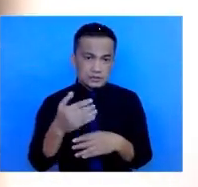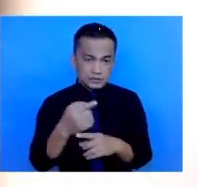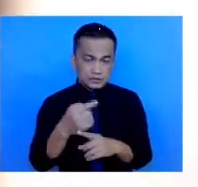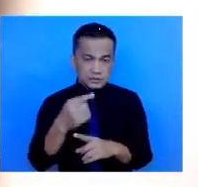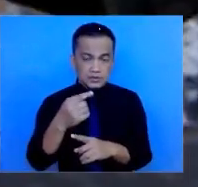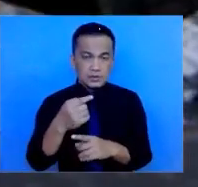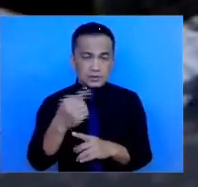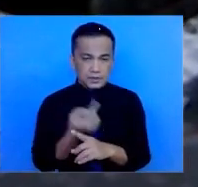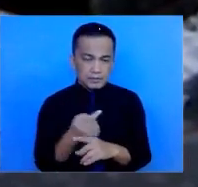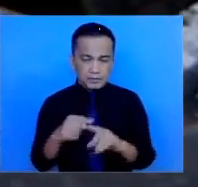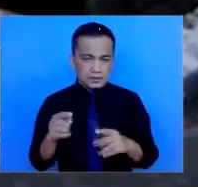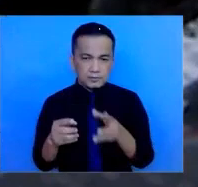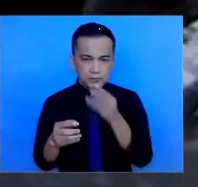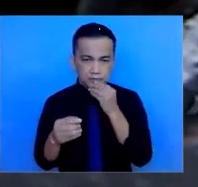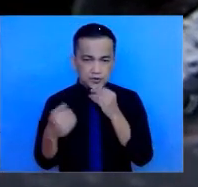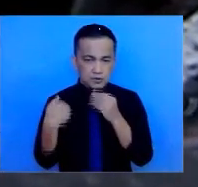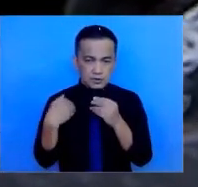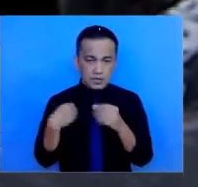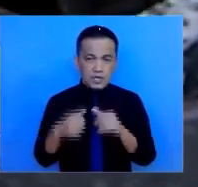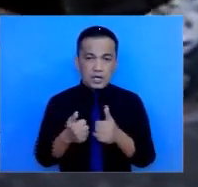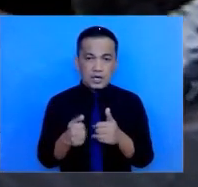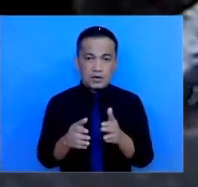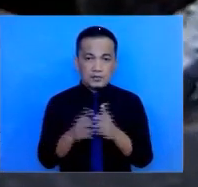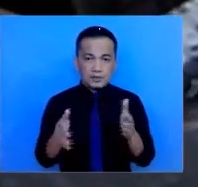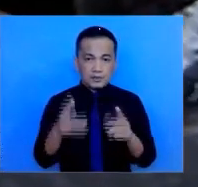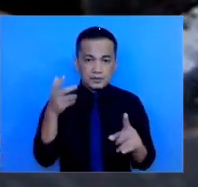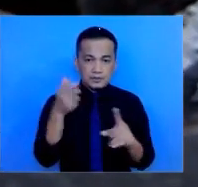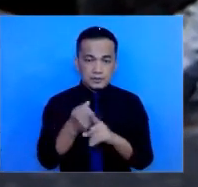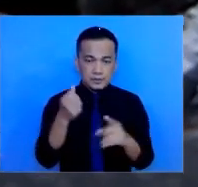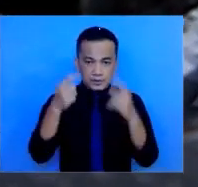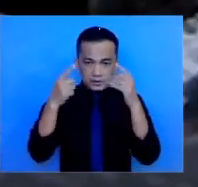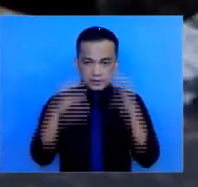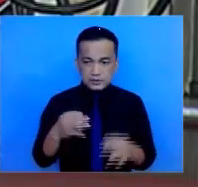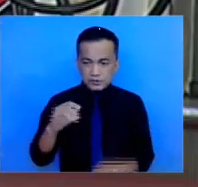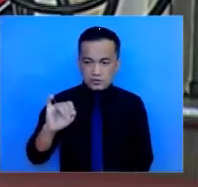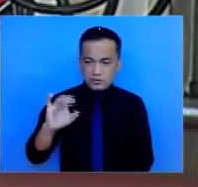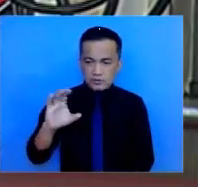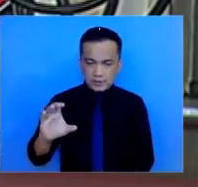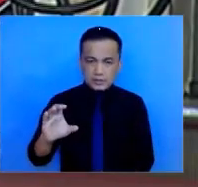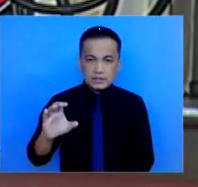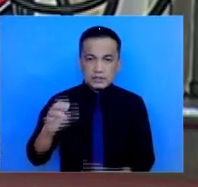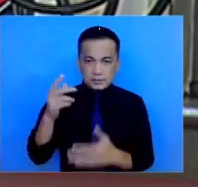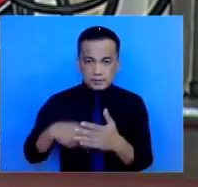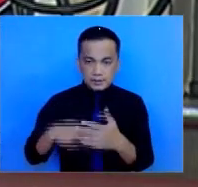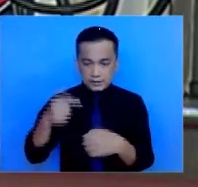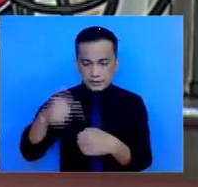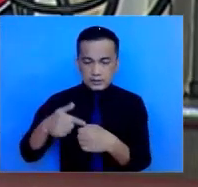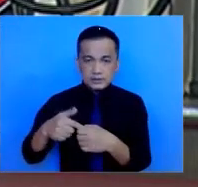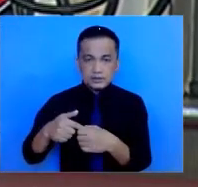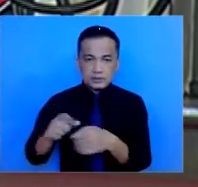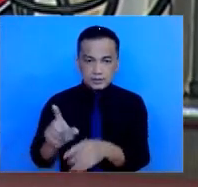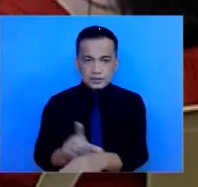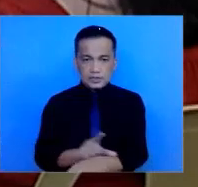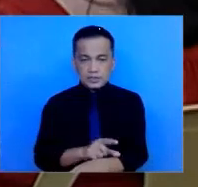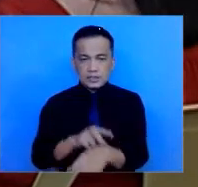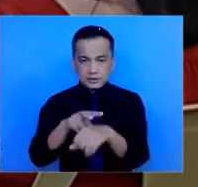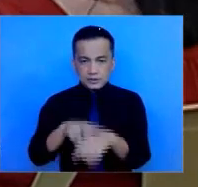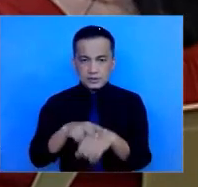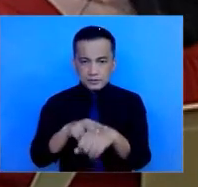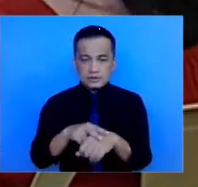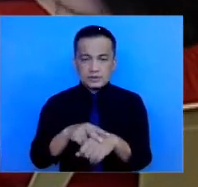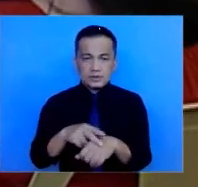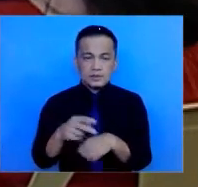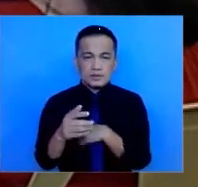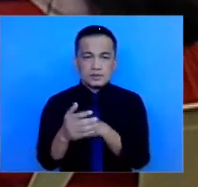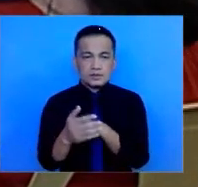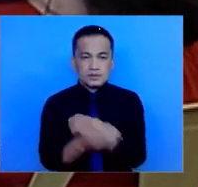pahayag kung hanggang gaano kalaki ang magiging impact ng desisyon ng OPEC sa presyo ng petrolyo na matagal nang nakaimbak sa bansa. Ikinabahala rin ni